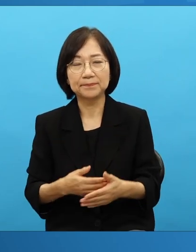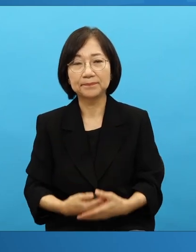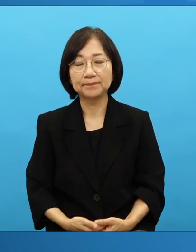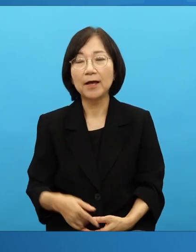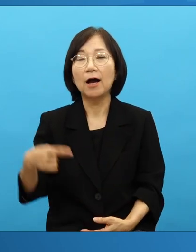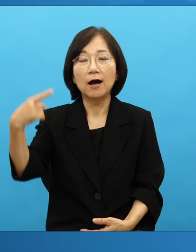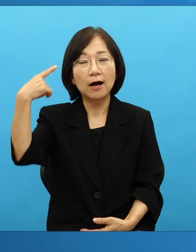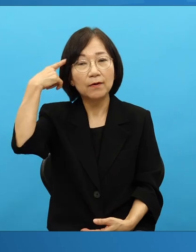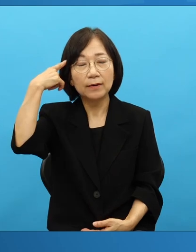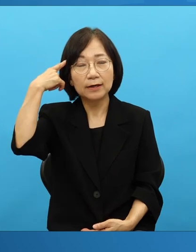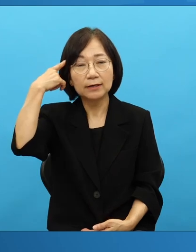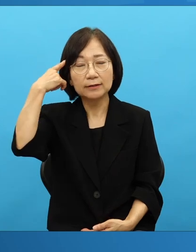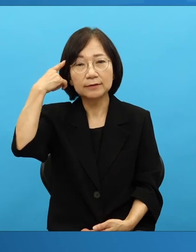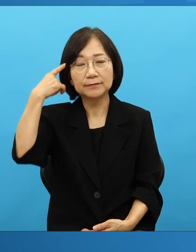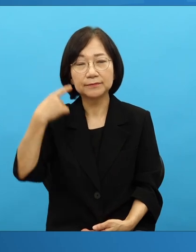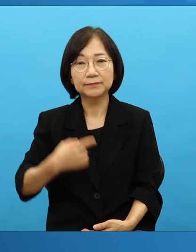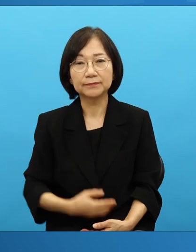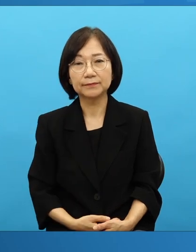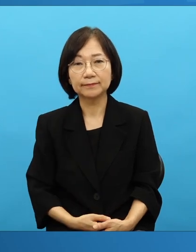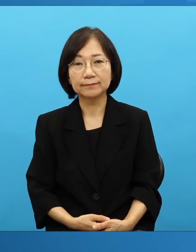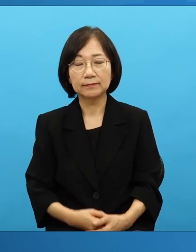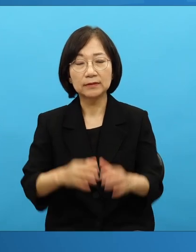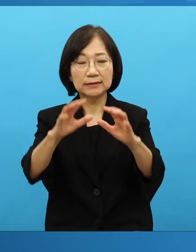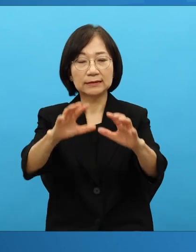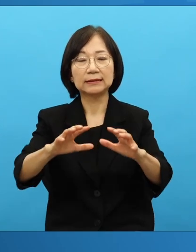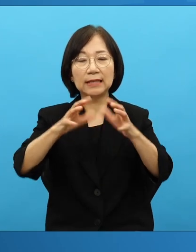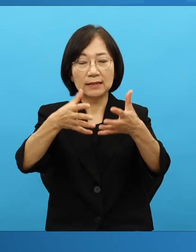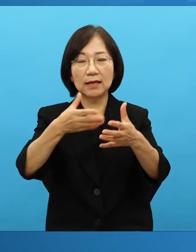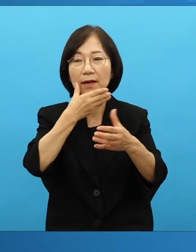그렇습니까? 为什么呢? 그러니 그래야 세계 복음화죠.